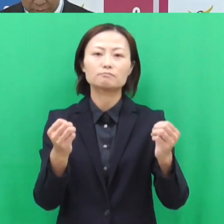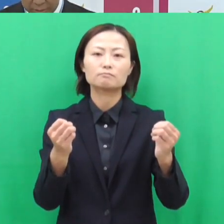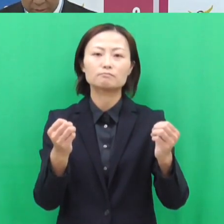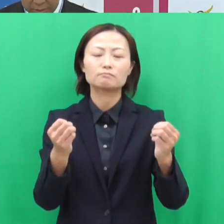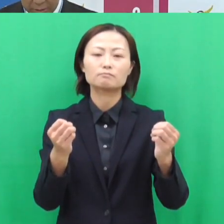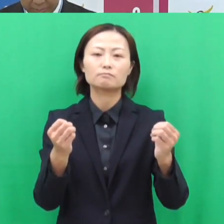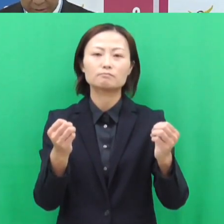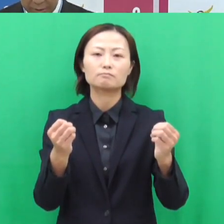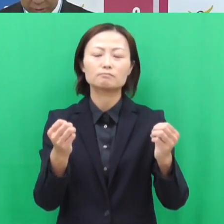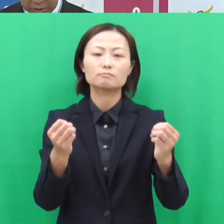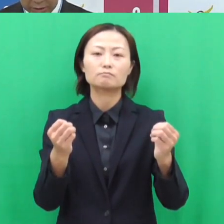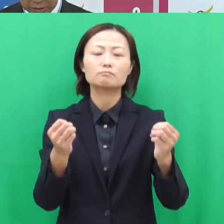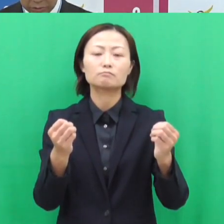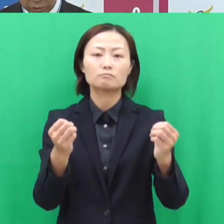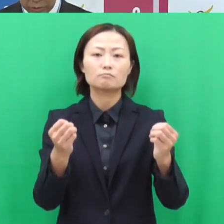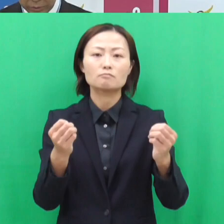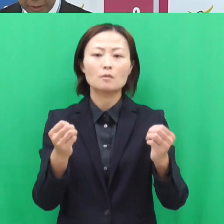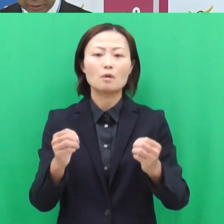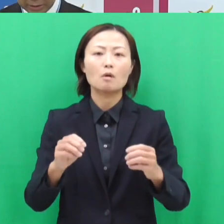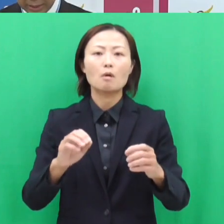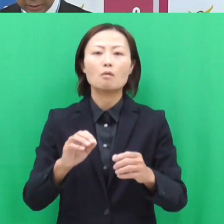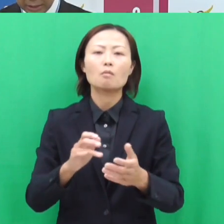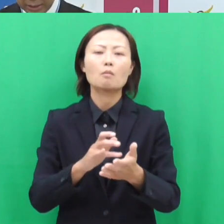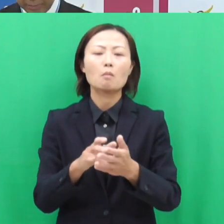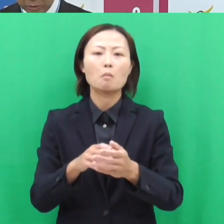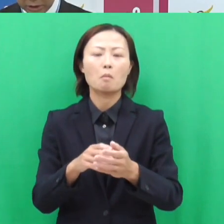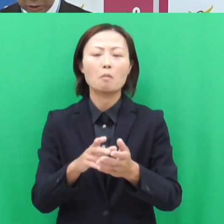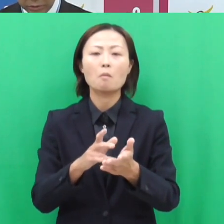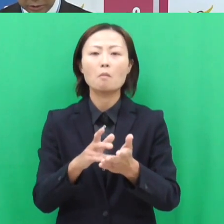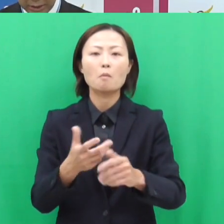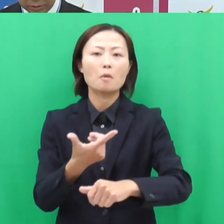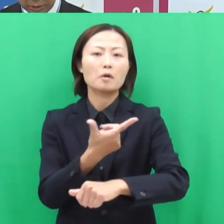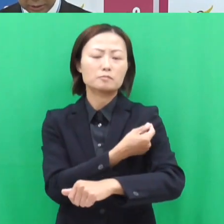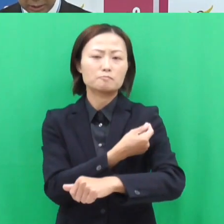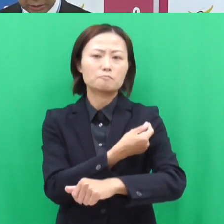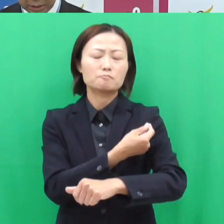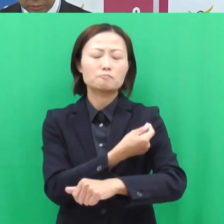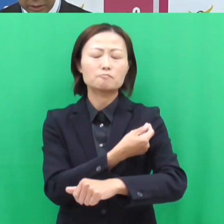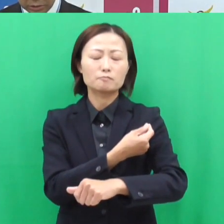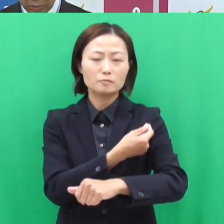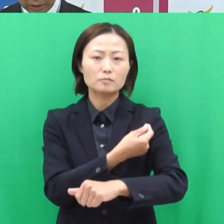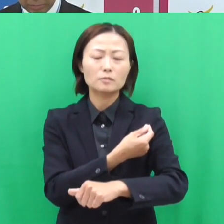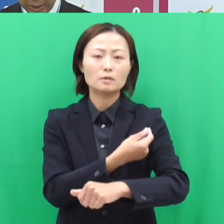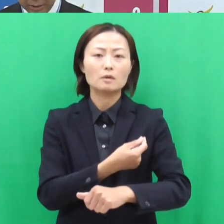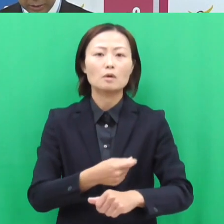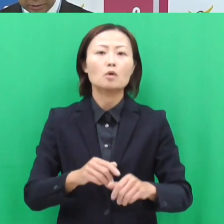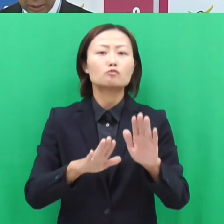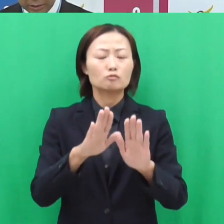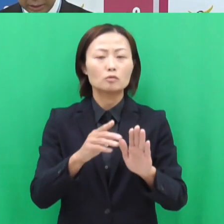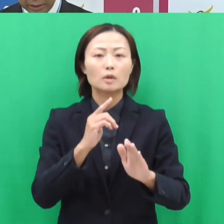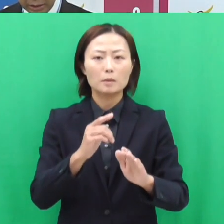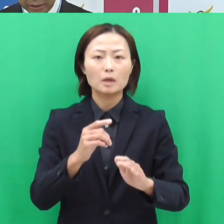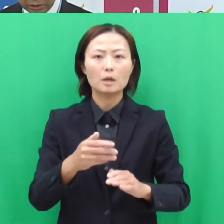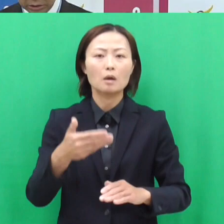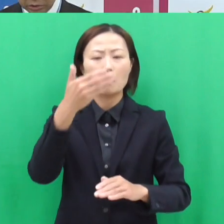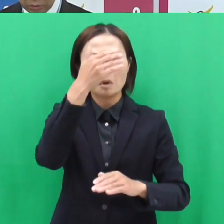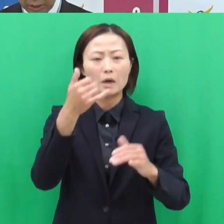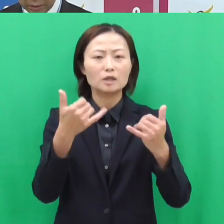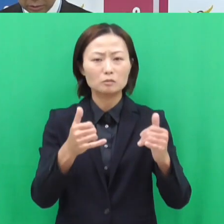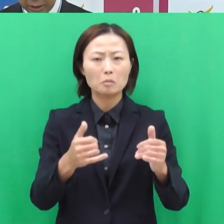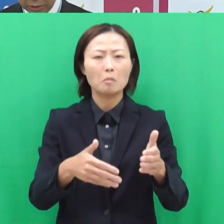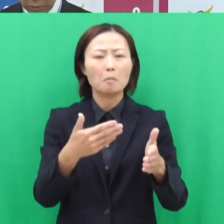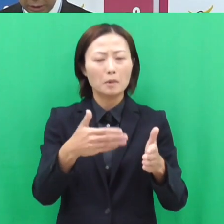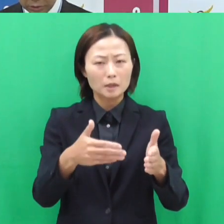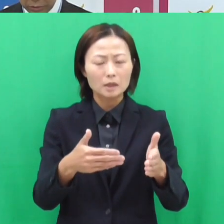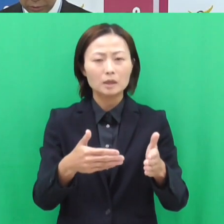またワクチン接種の状況でありますが3回目の接種率が低かった6年度をはじめ全体的に